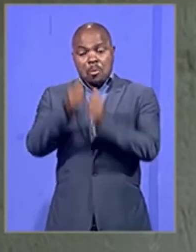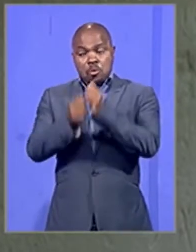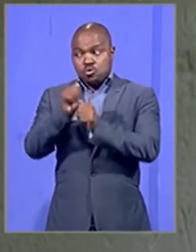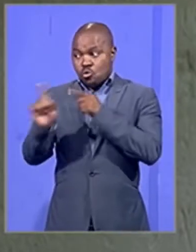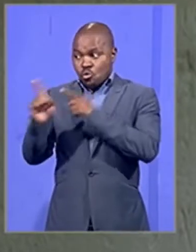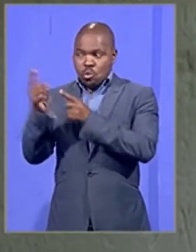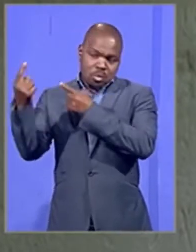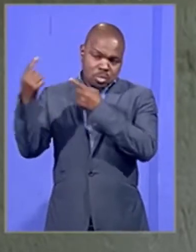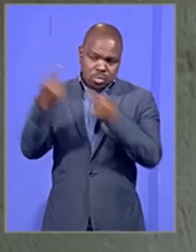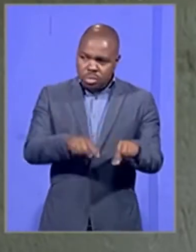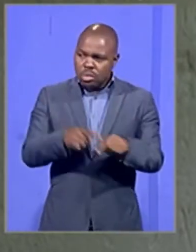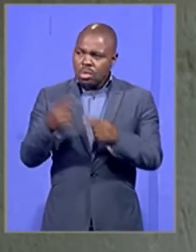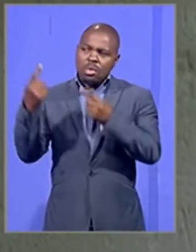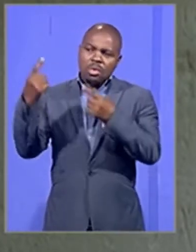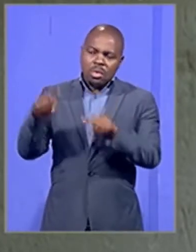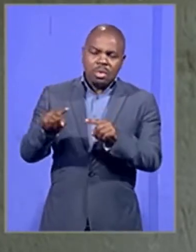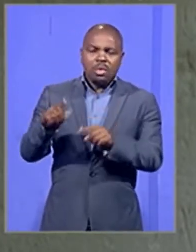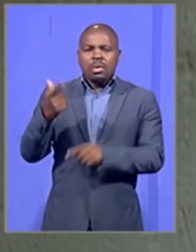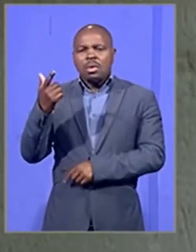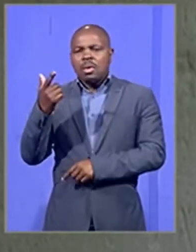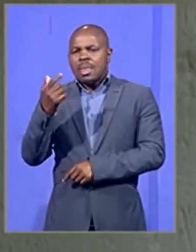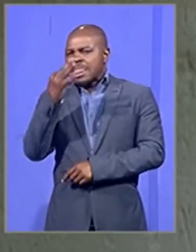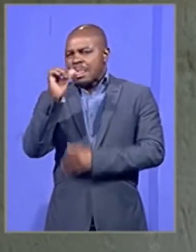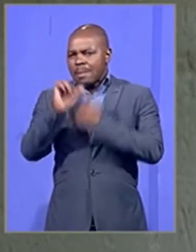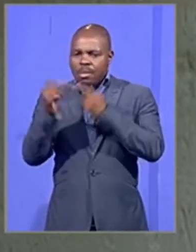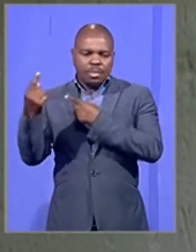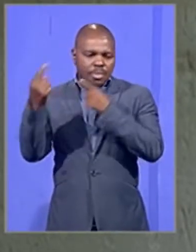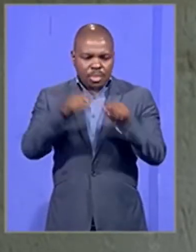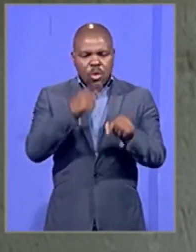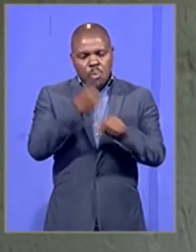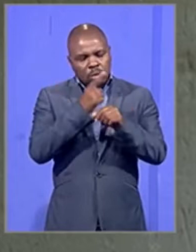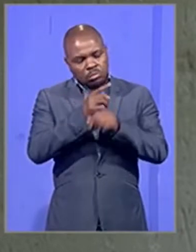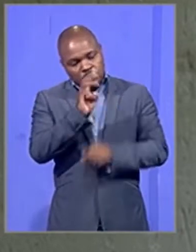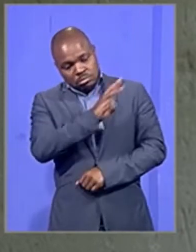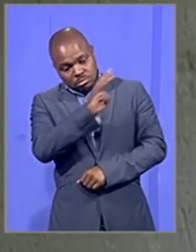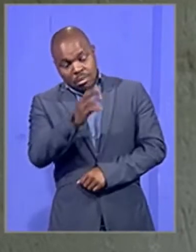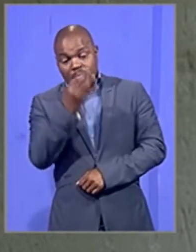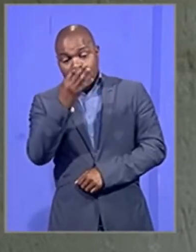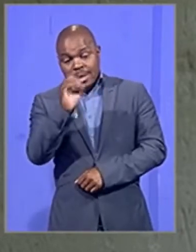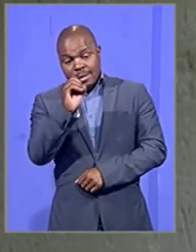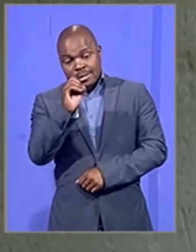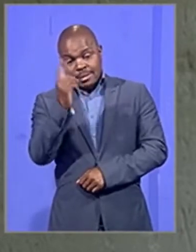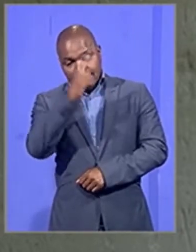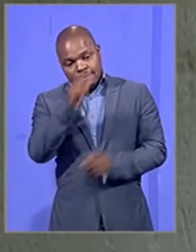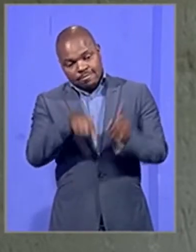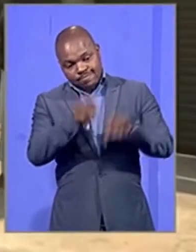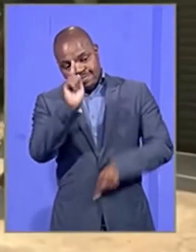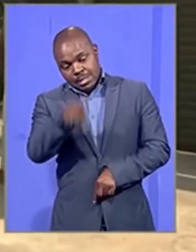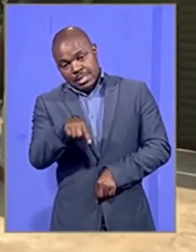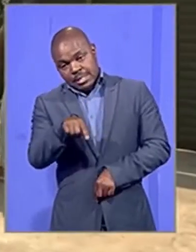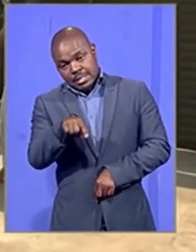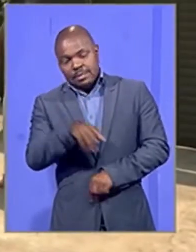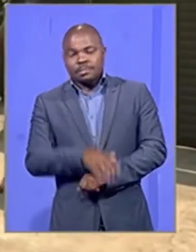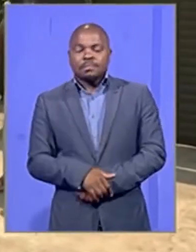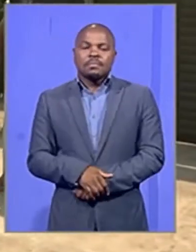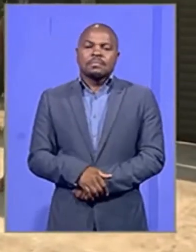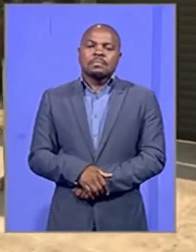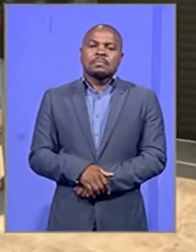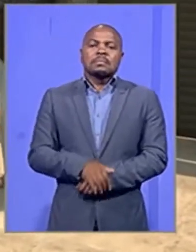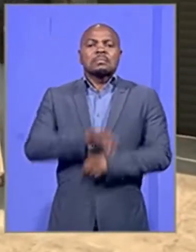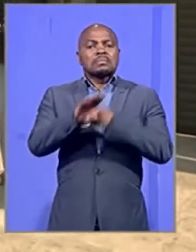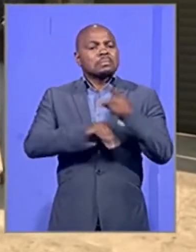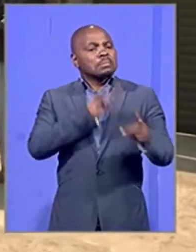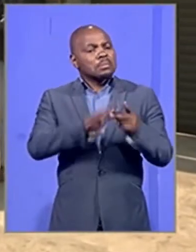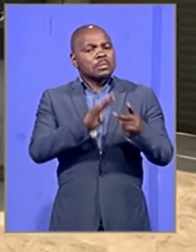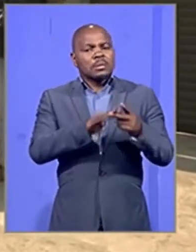tla maybe after 3 months o tla mo ntlong re bolela gore re fa 30 days re tswe mo ntlong. Seno se bakile